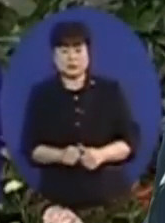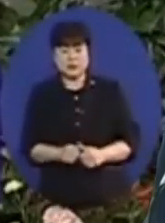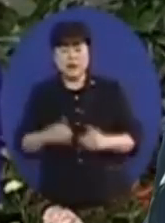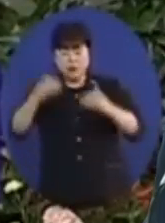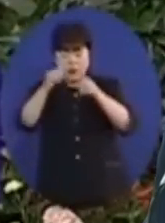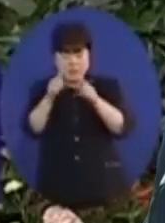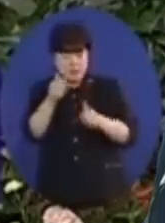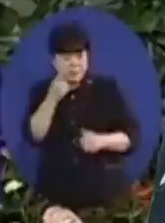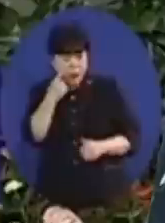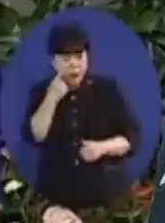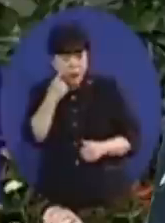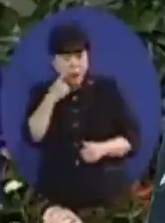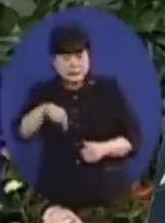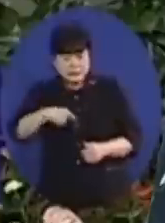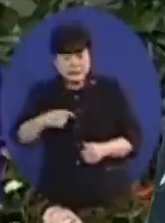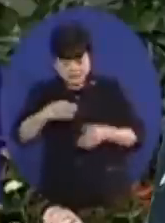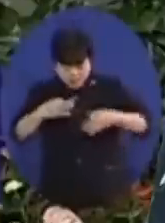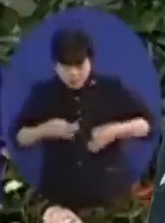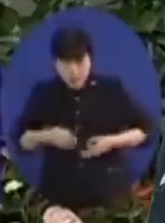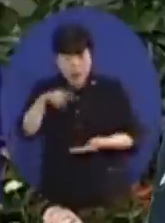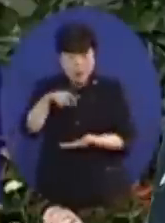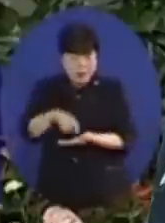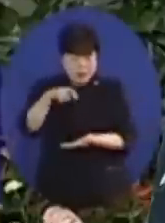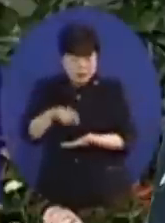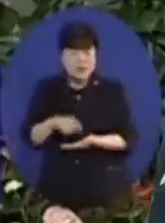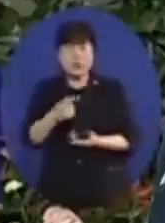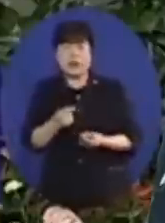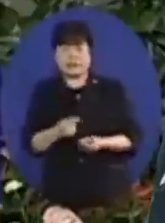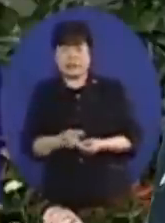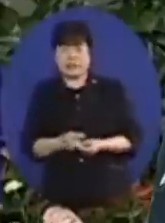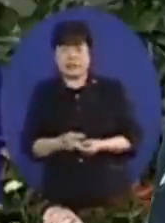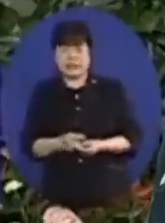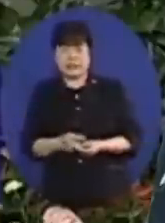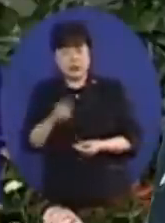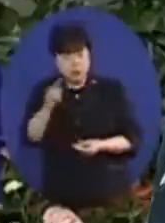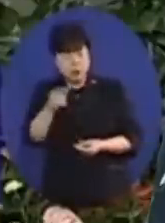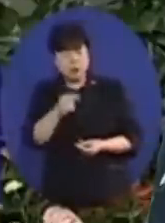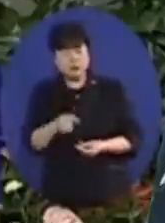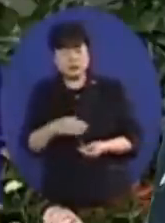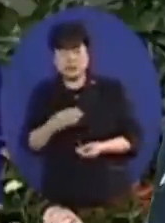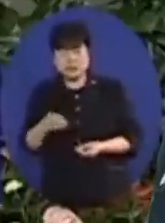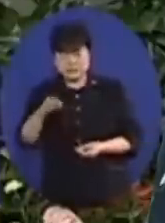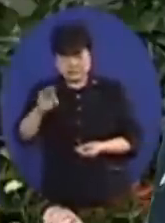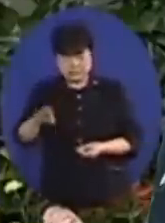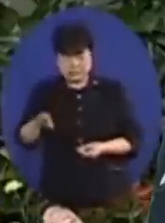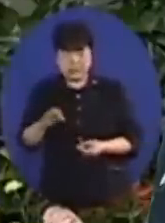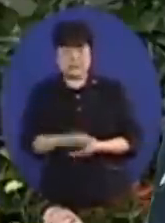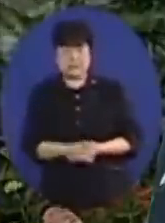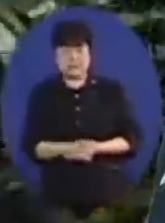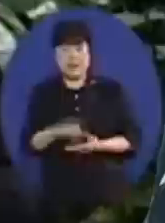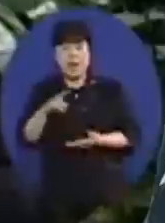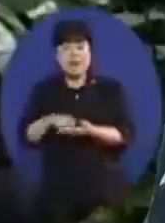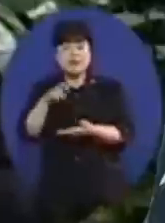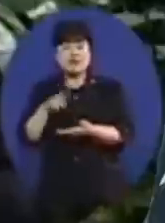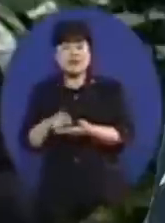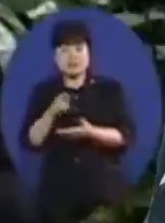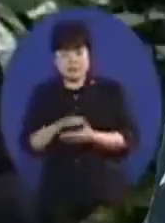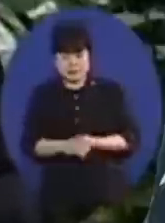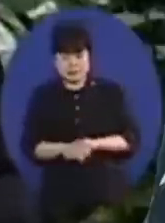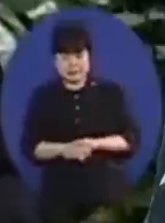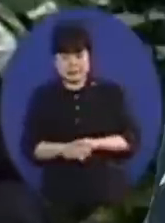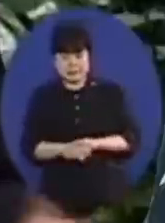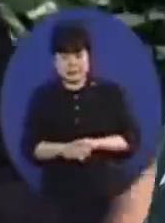보았나니 우리는 스스로 보기에도 메뚜기 같으니 그들을 보기에도 그와 같을 것이라 메뚜기에